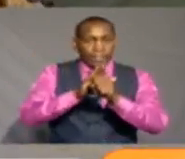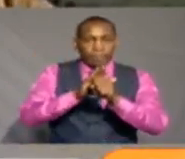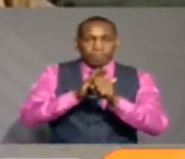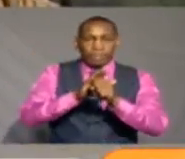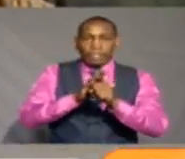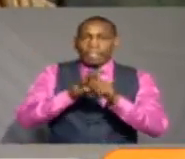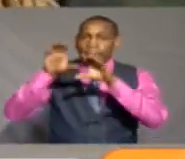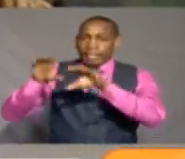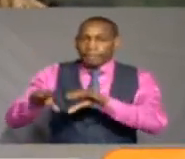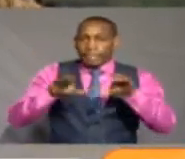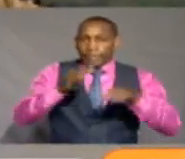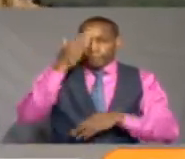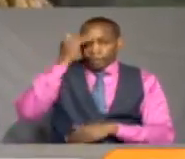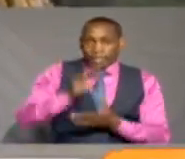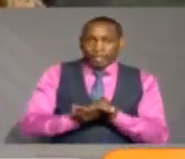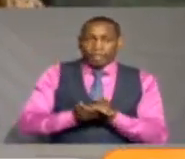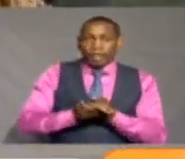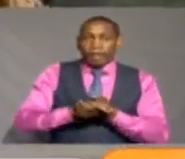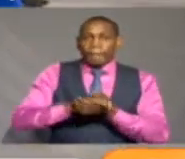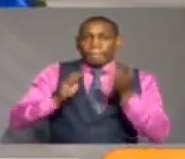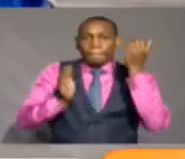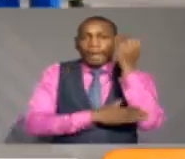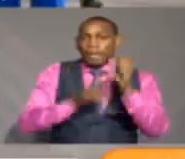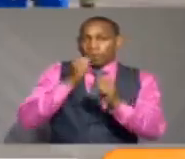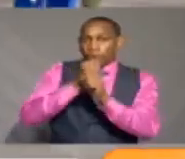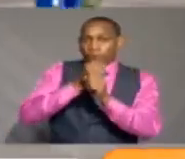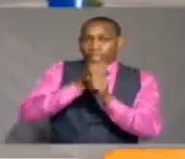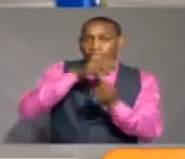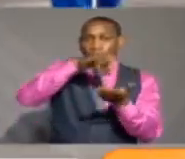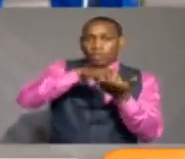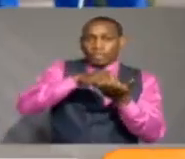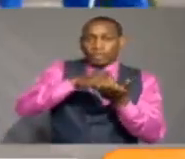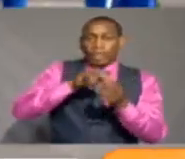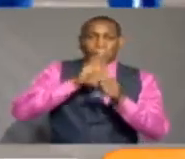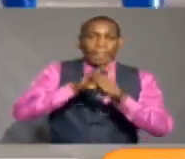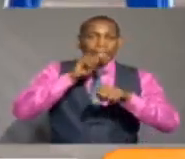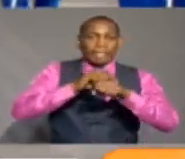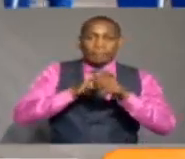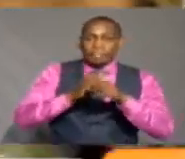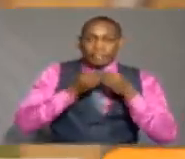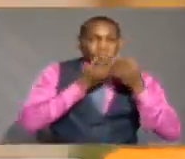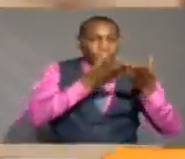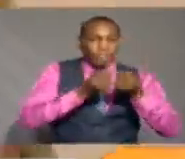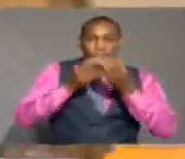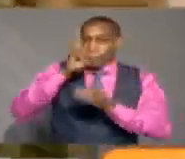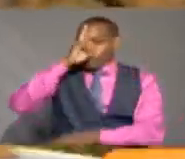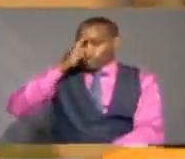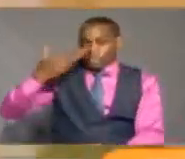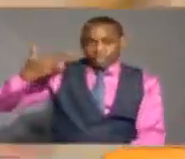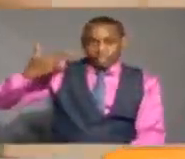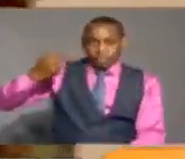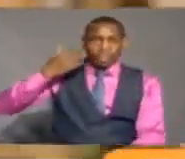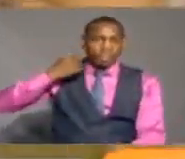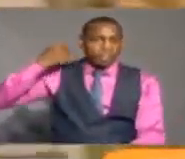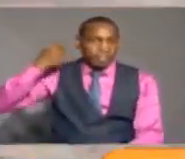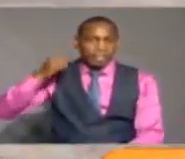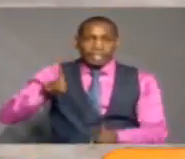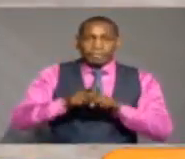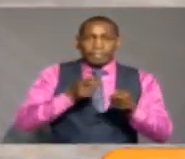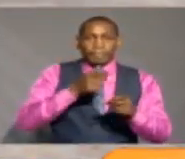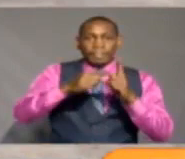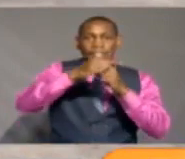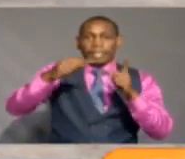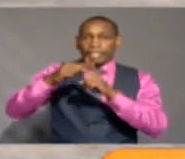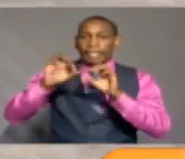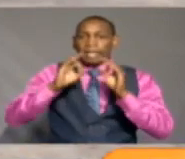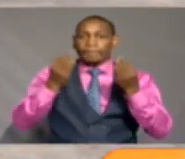mafadhaiko kutokana na hali duni za kazi zao. Mara nyingi, habari za askari waliojipiga risasi na hata kuangamiza familia zao